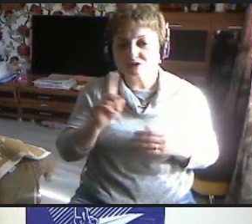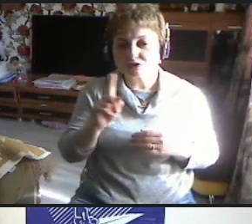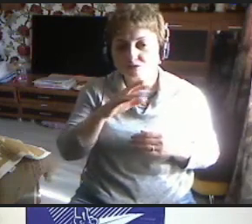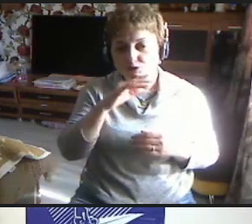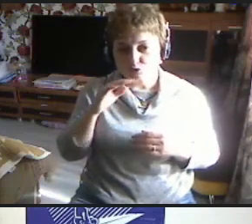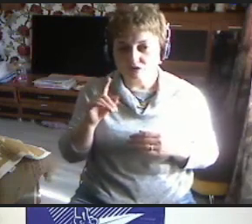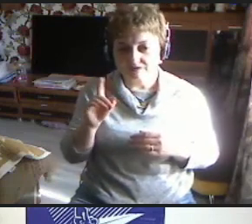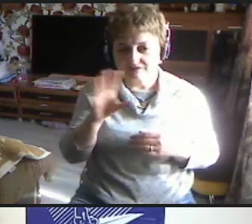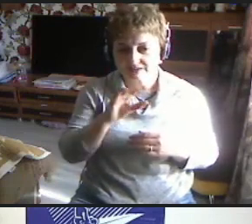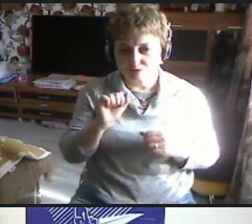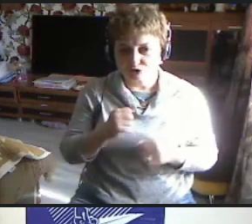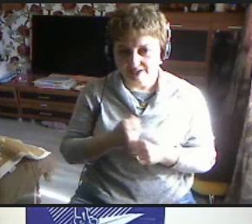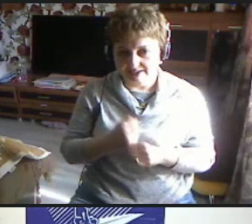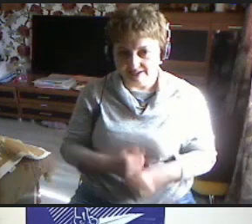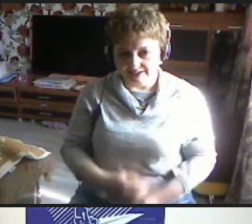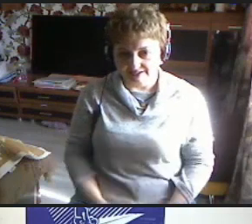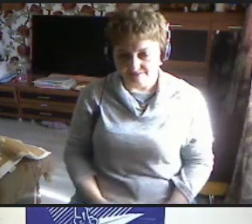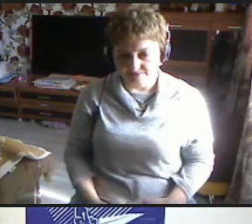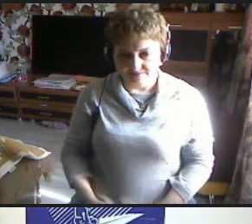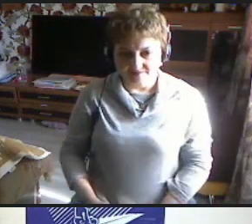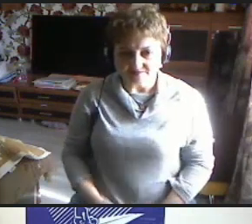Так, едем дальше.